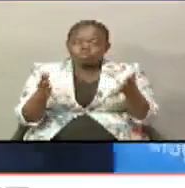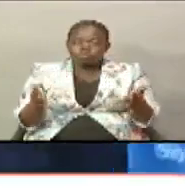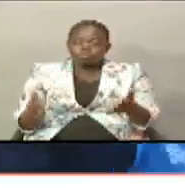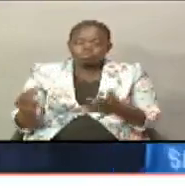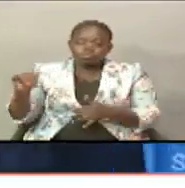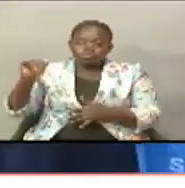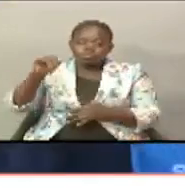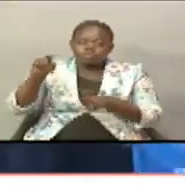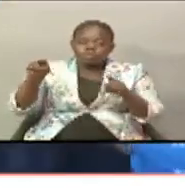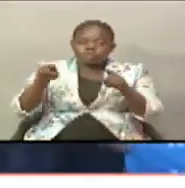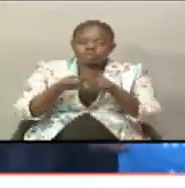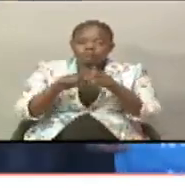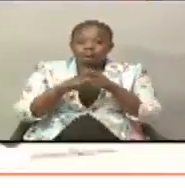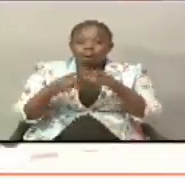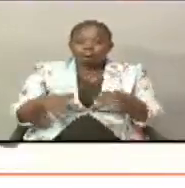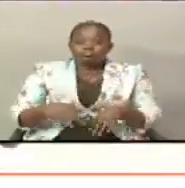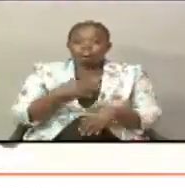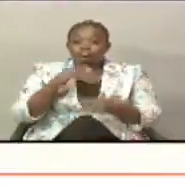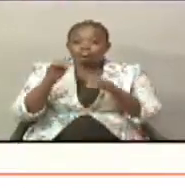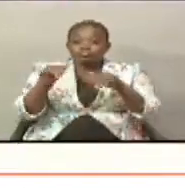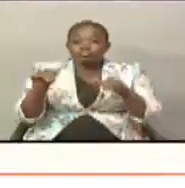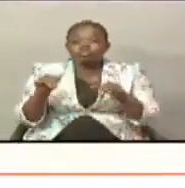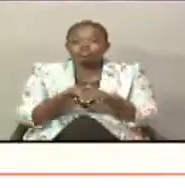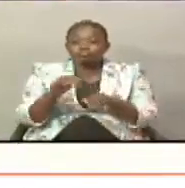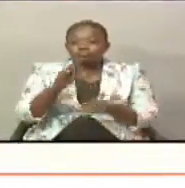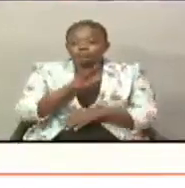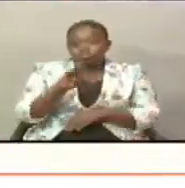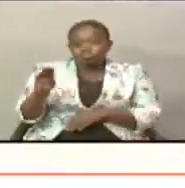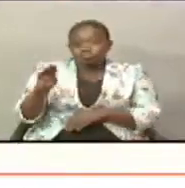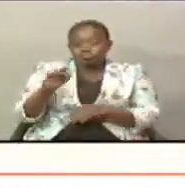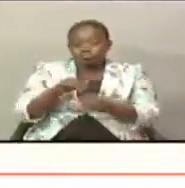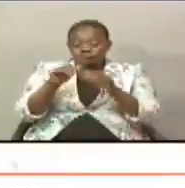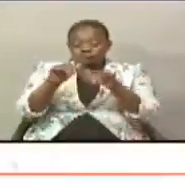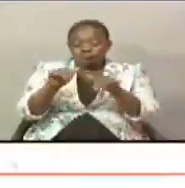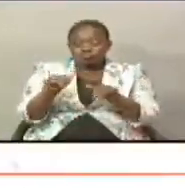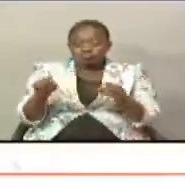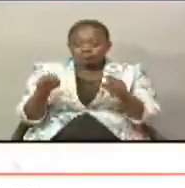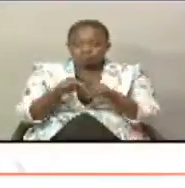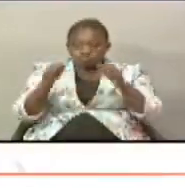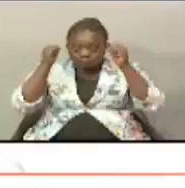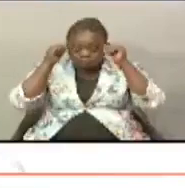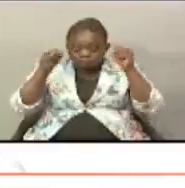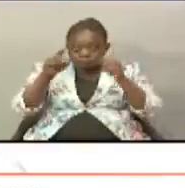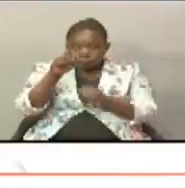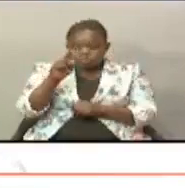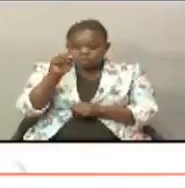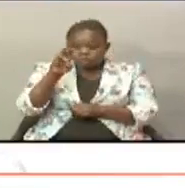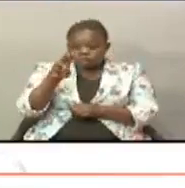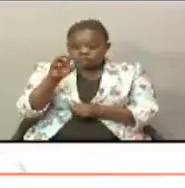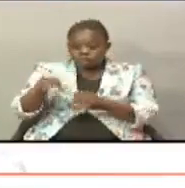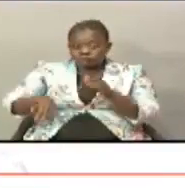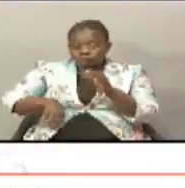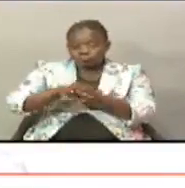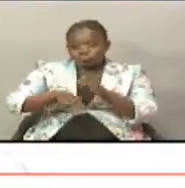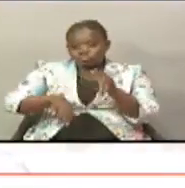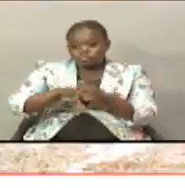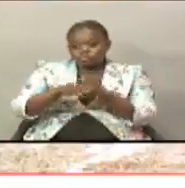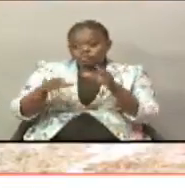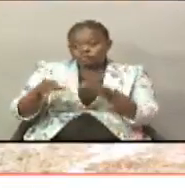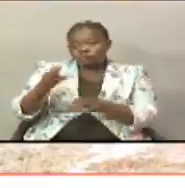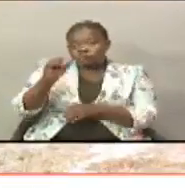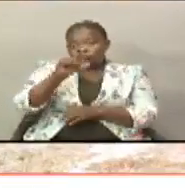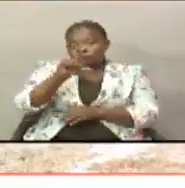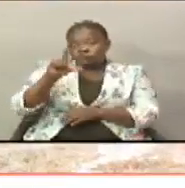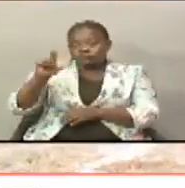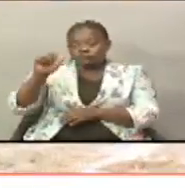engineers ng'omugenyi omukulu abadde omubaka wa Makindye West mu Parliament era President wa Katwe United Football Club Alan Sewanyana.